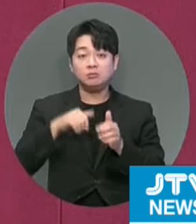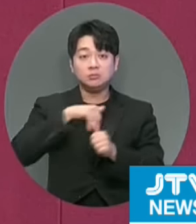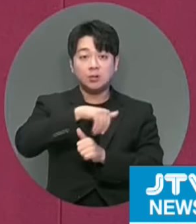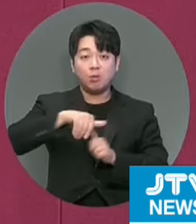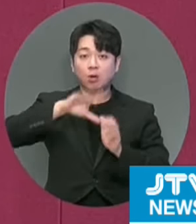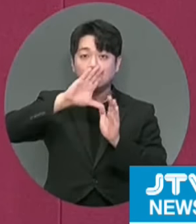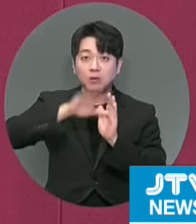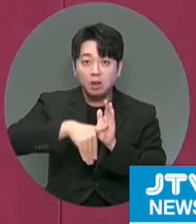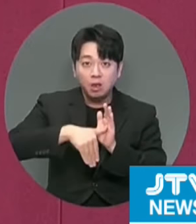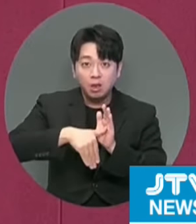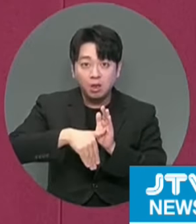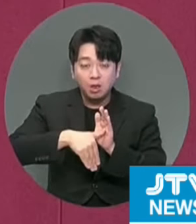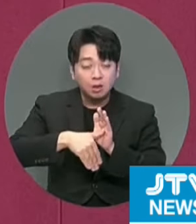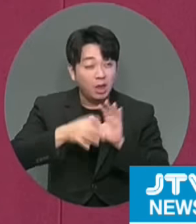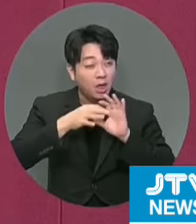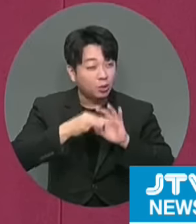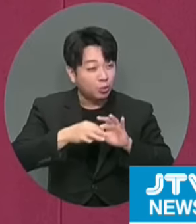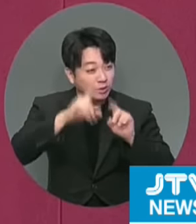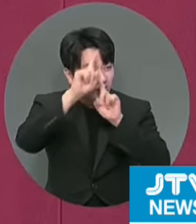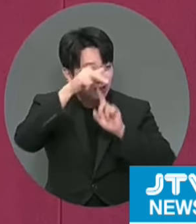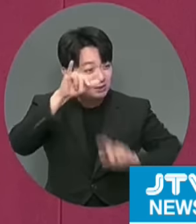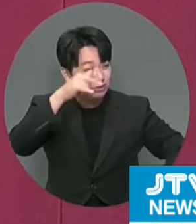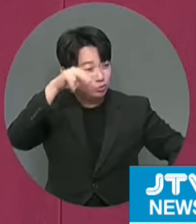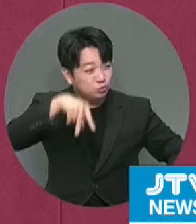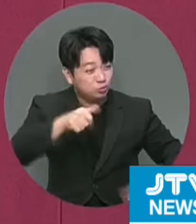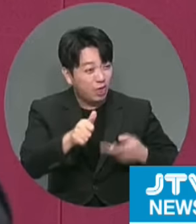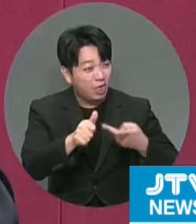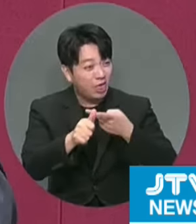언제까지 이 논제를 가지고 이야기하실 겁니까?